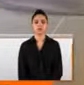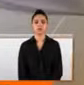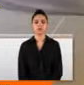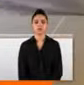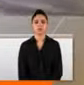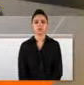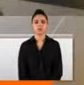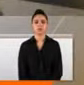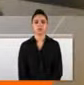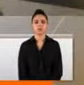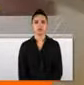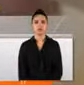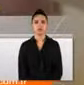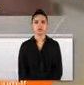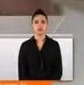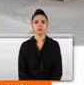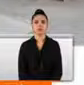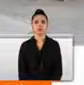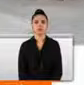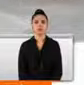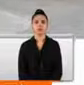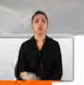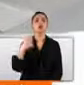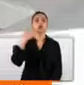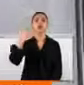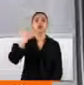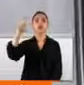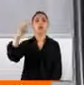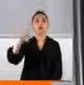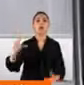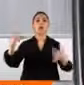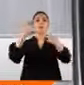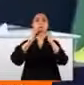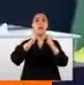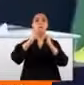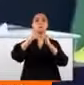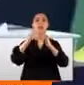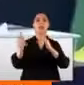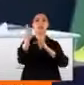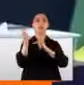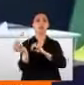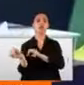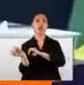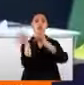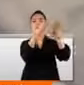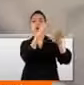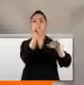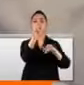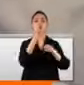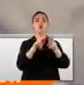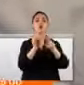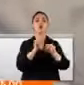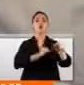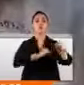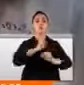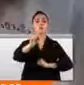toparlanmanın gerçekleşmeyeceği ortadadır. Cumhurbaşkanı Erdoğan, Birleşmiş Milletler'e böyle seslendi. Koronavirüsle